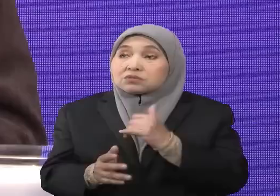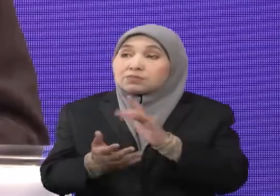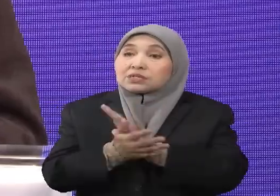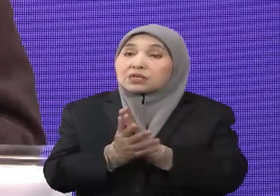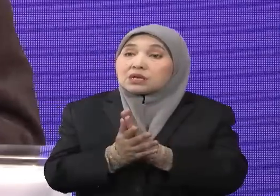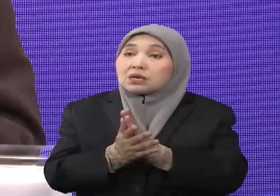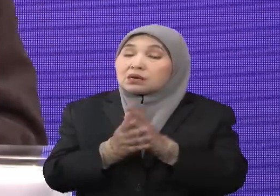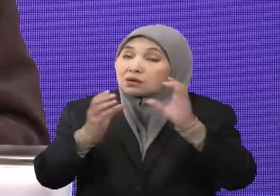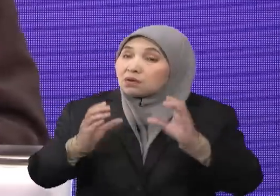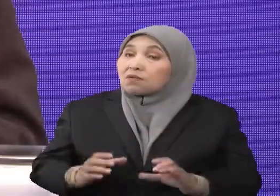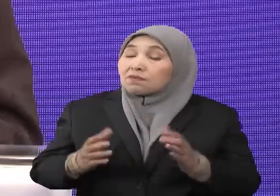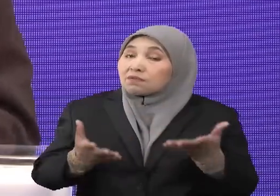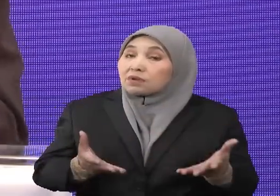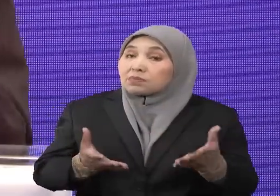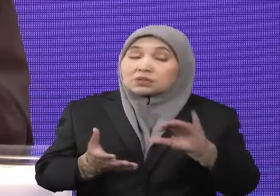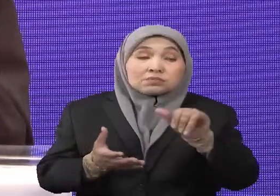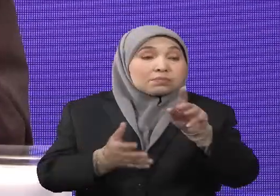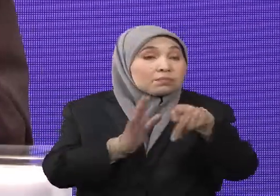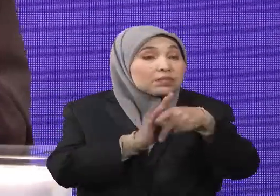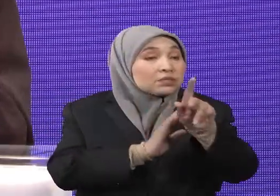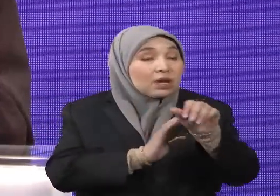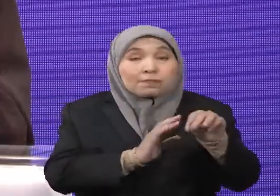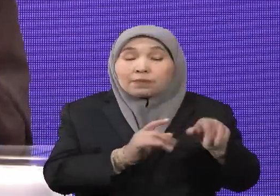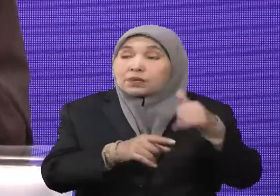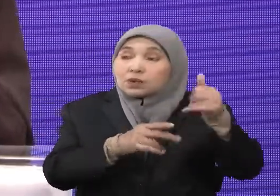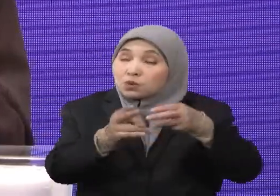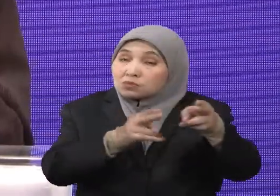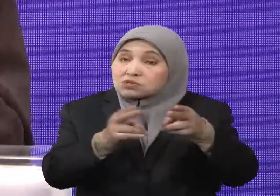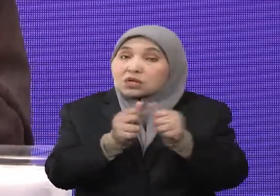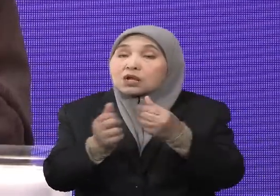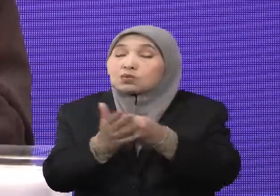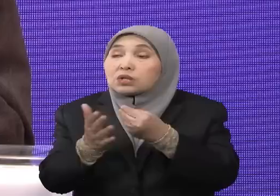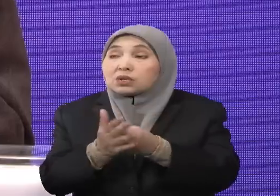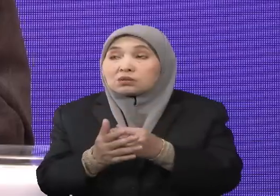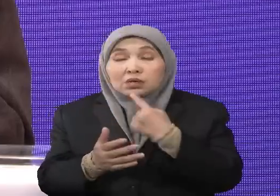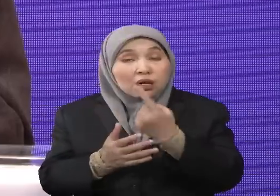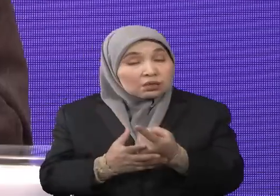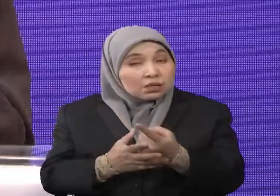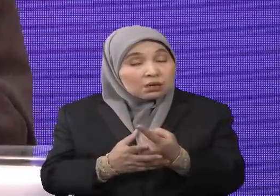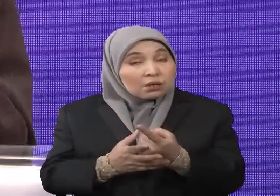jadi apapun kamu nanti Mas kamu pergi untuk urusan kamu dengan duit nih